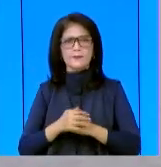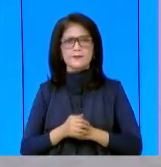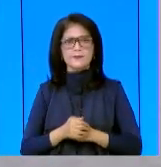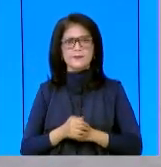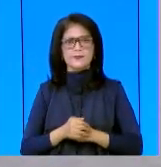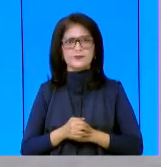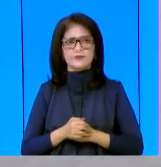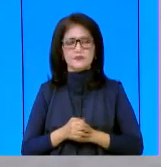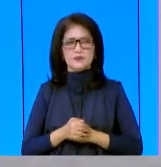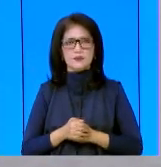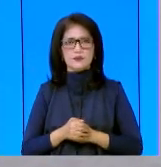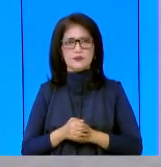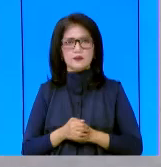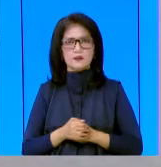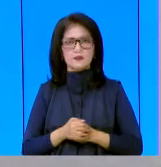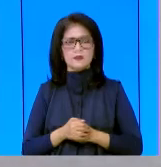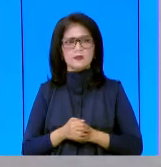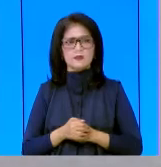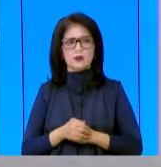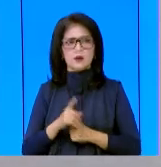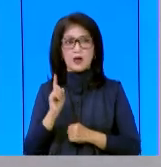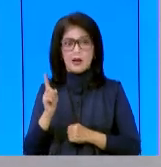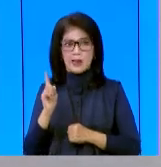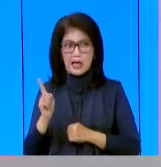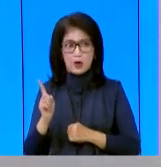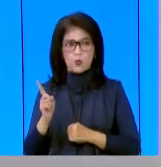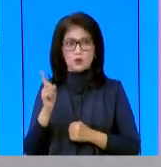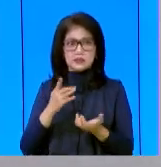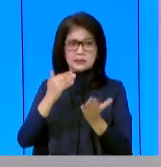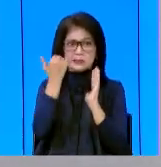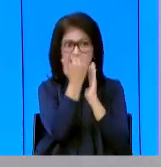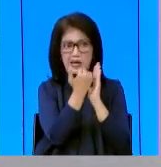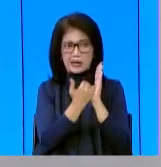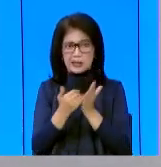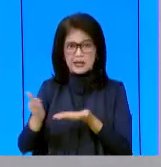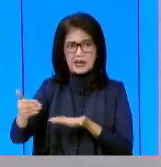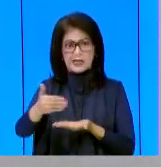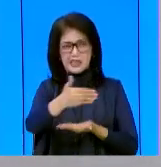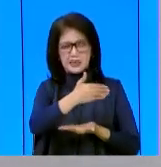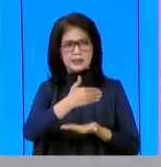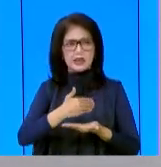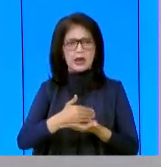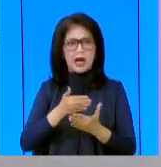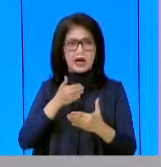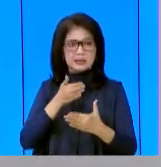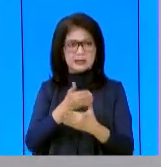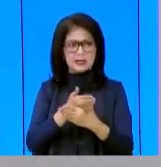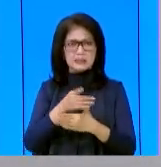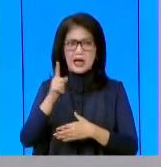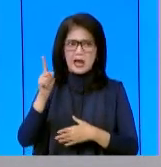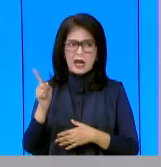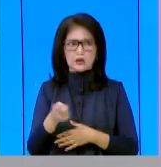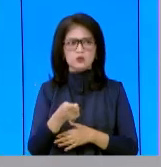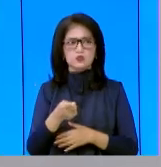Secara geografis banyak hunian vertikal, kemudian kelihatannya ada berseberang jalan, tapi untuk akses ke situ harus melalui